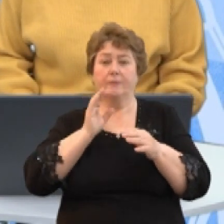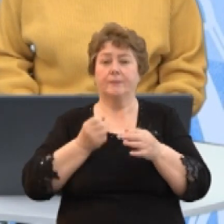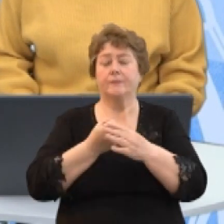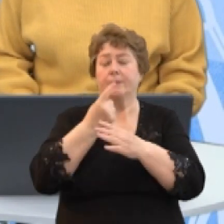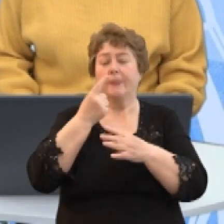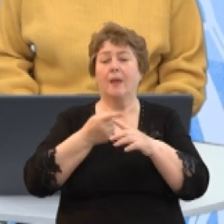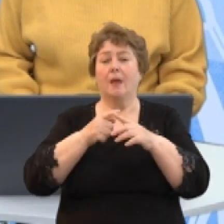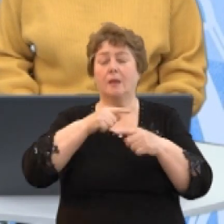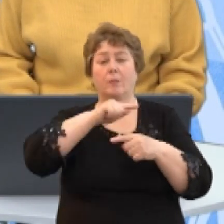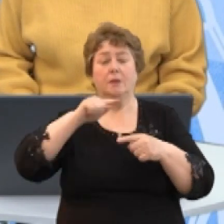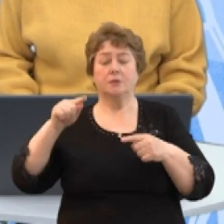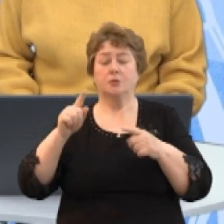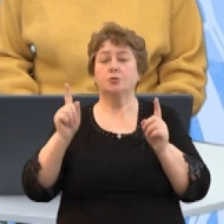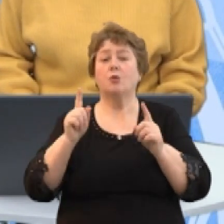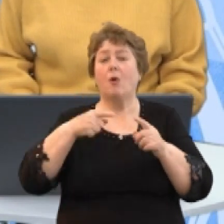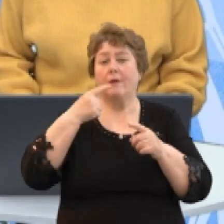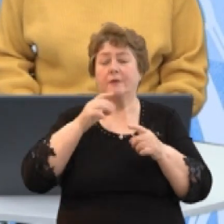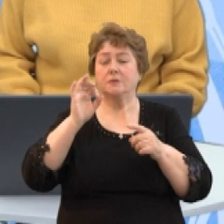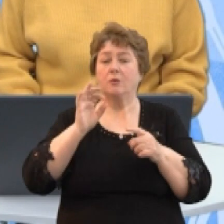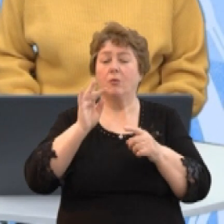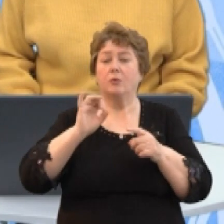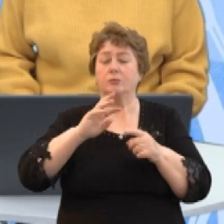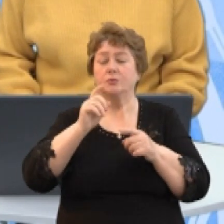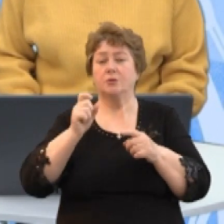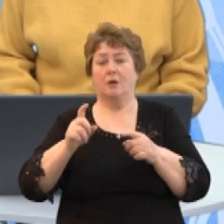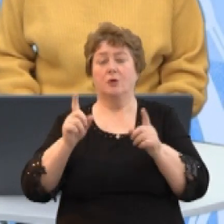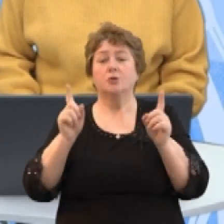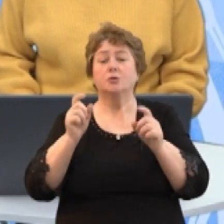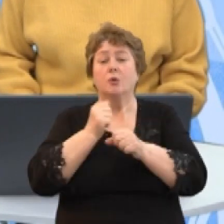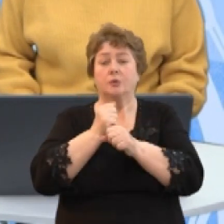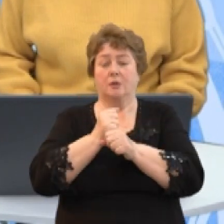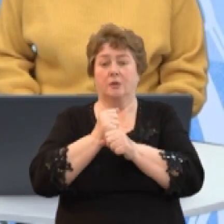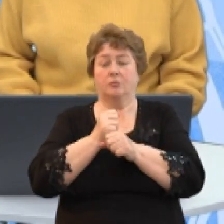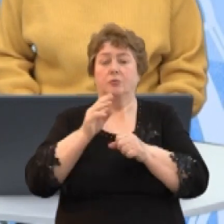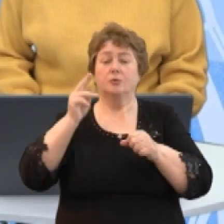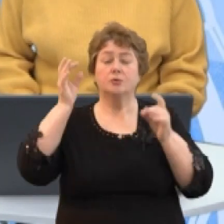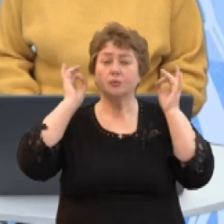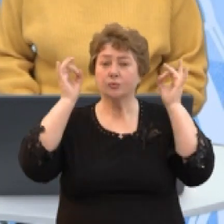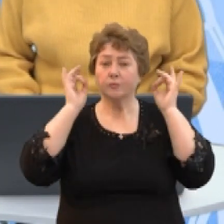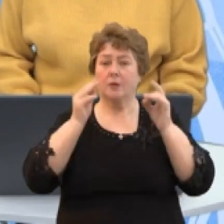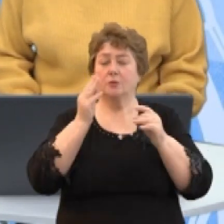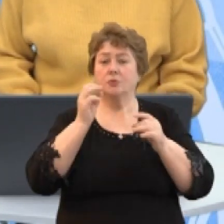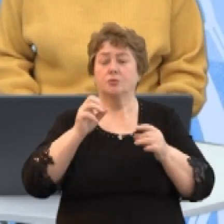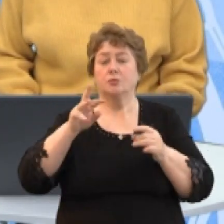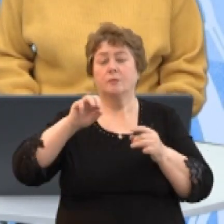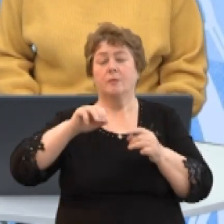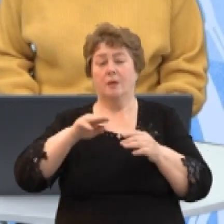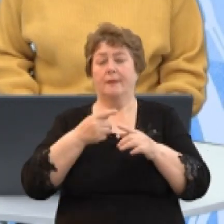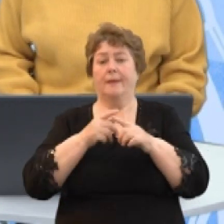что говорится ручья ручьев что делают шумят это сказуемое